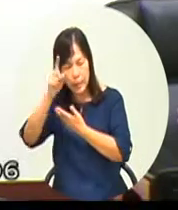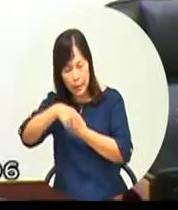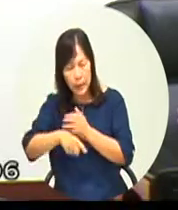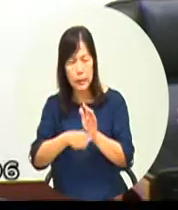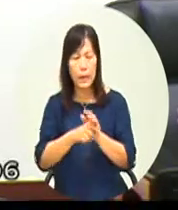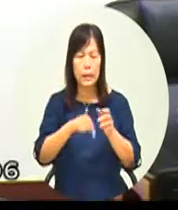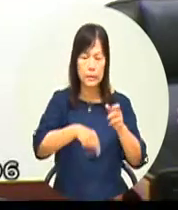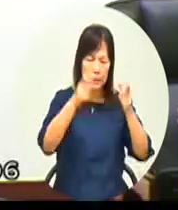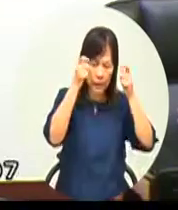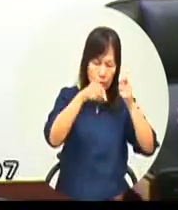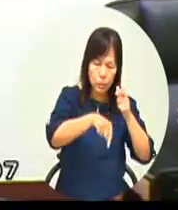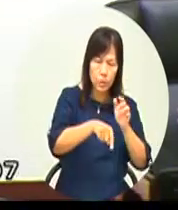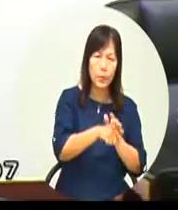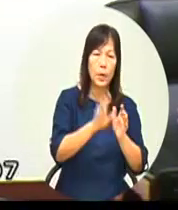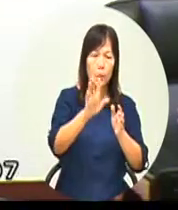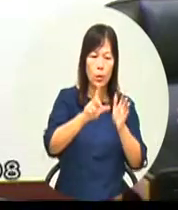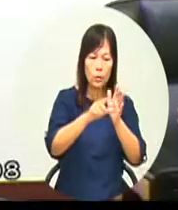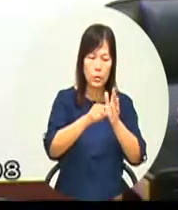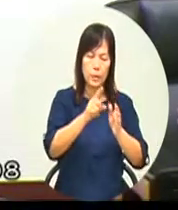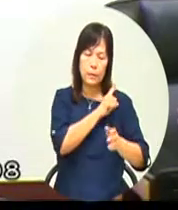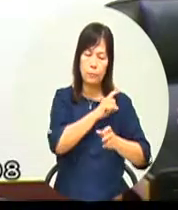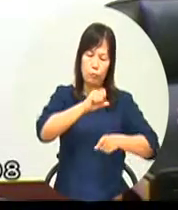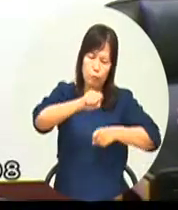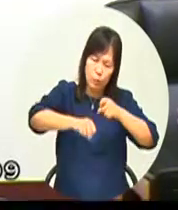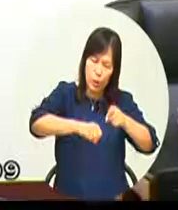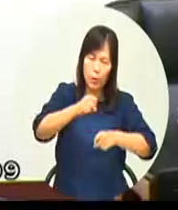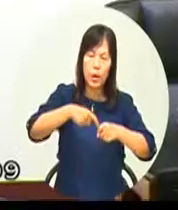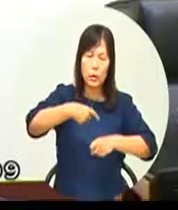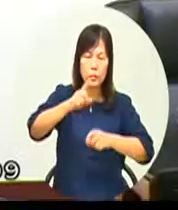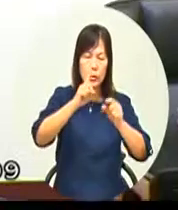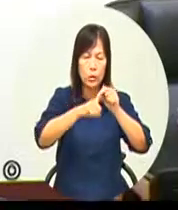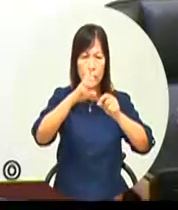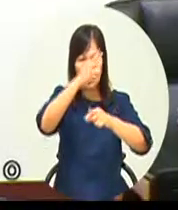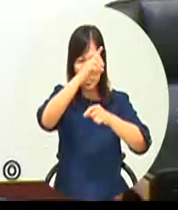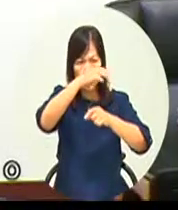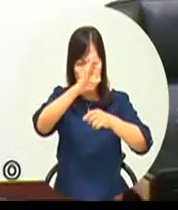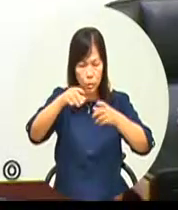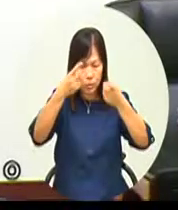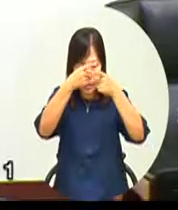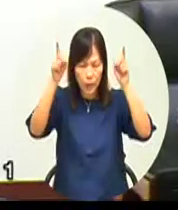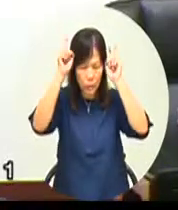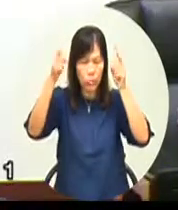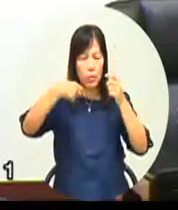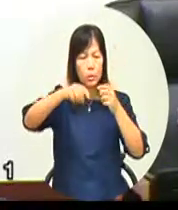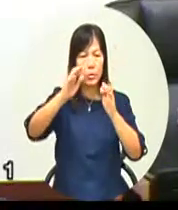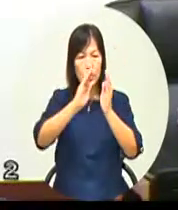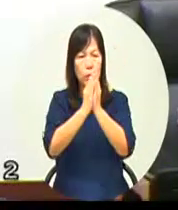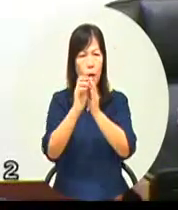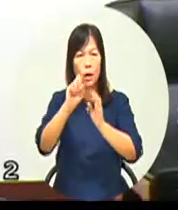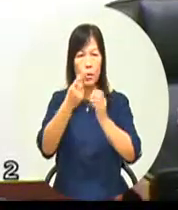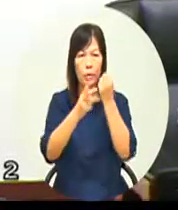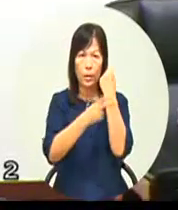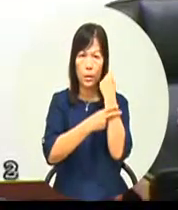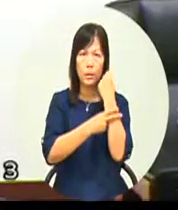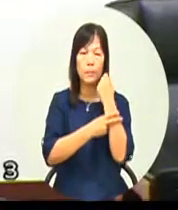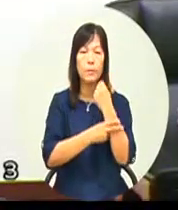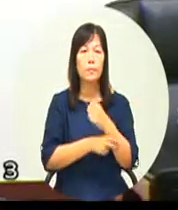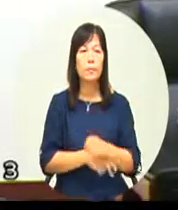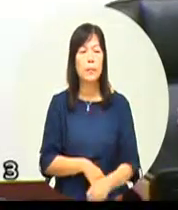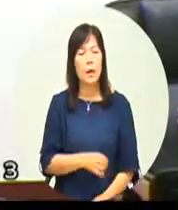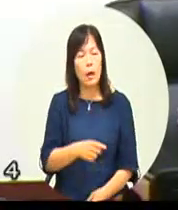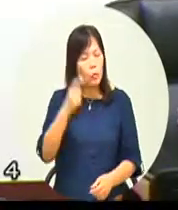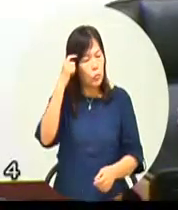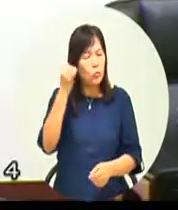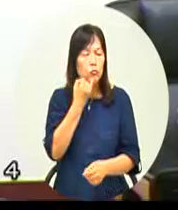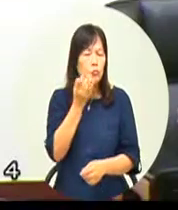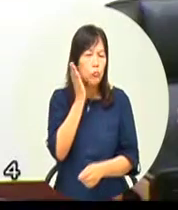都时常有机会骑着自行车经过中山大学，到了这个桃园里哈。不过很可惜哈，当然